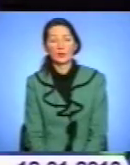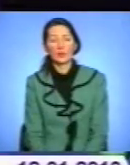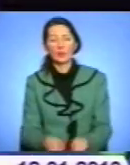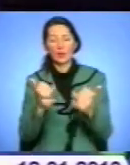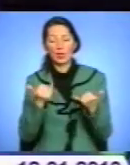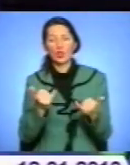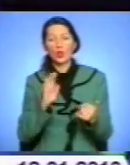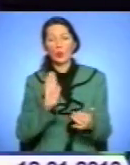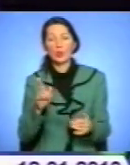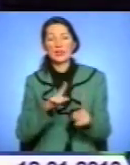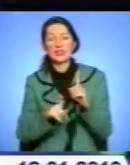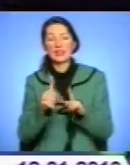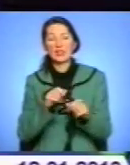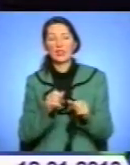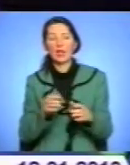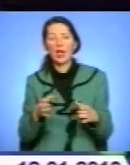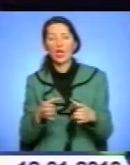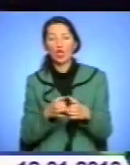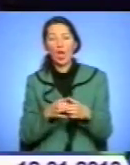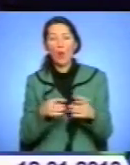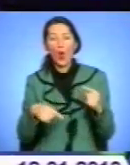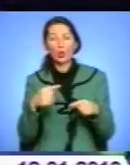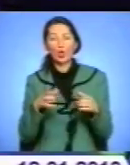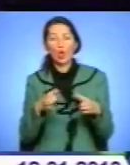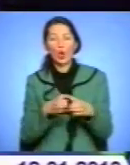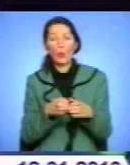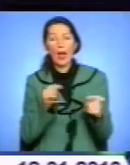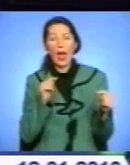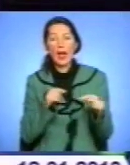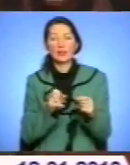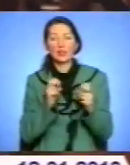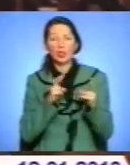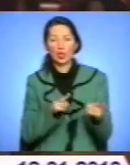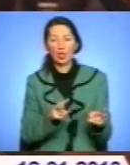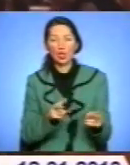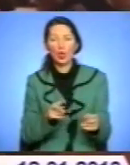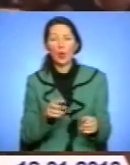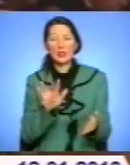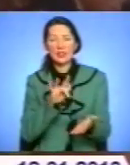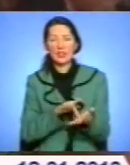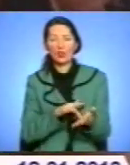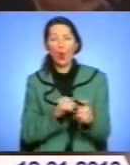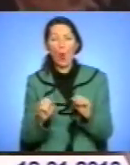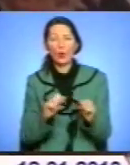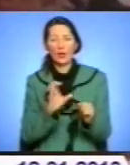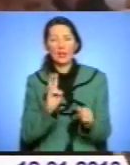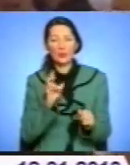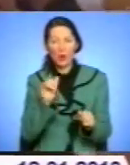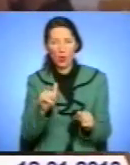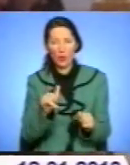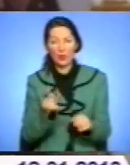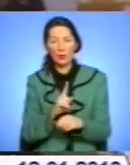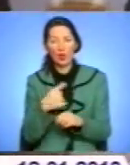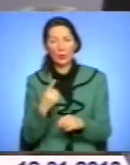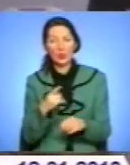Сьогодні відбулося засідання штабу координаційної групи антитерористичного центру при управлінні СБУ в Тернопільській області. Йшлося про